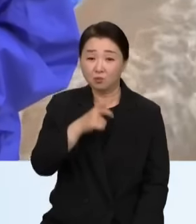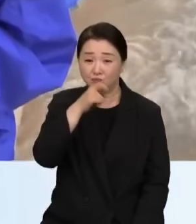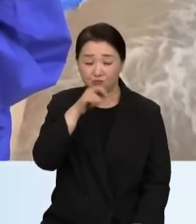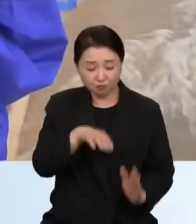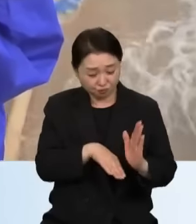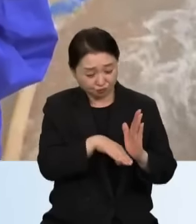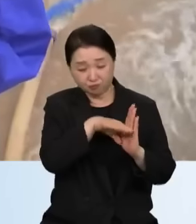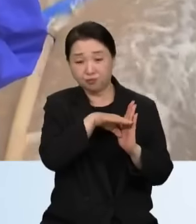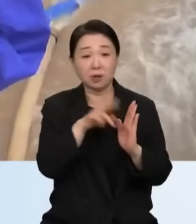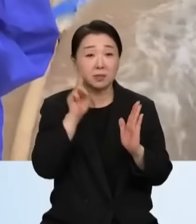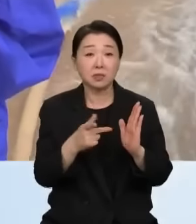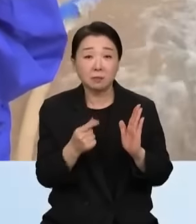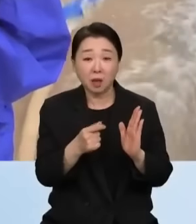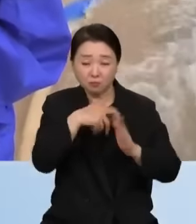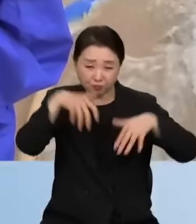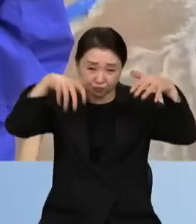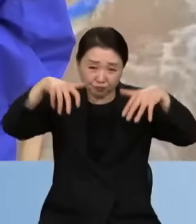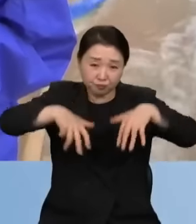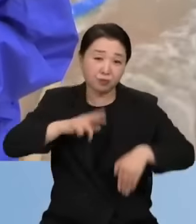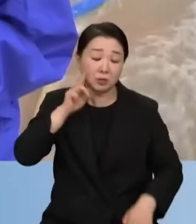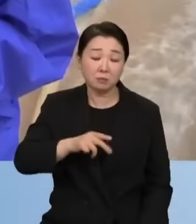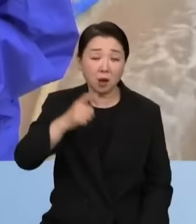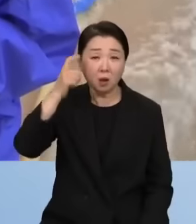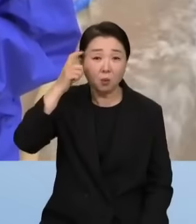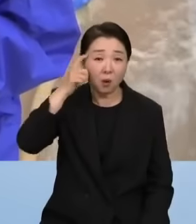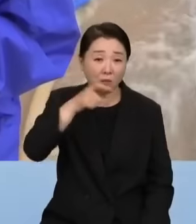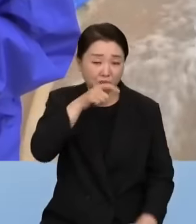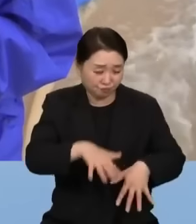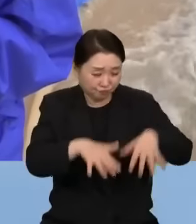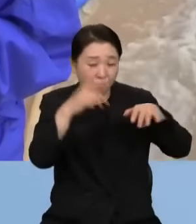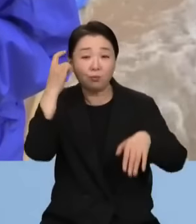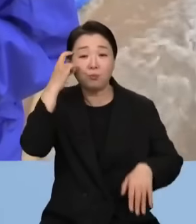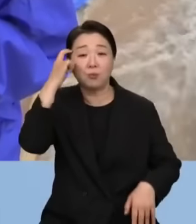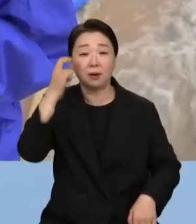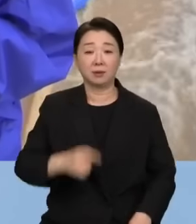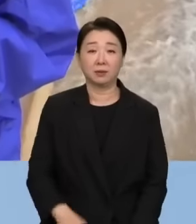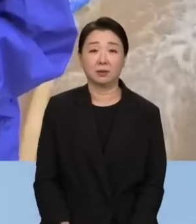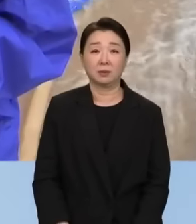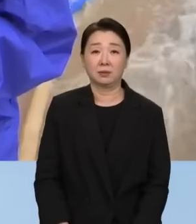있는데 비가 많이 왔다고는 하지만 왜 이렇게까지 물이 많이 들어찬 겁니까?